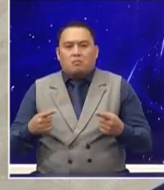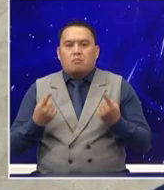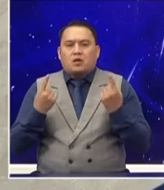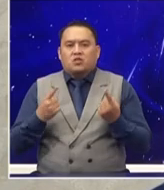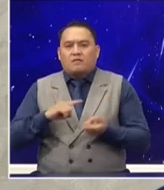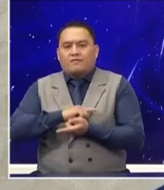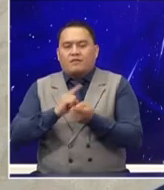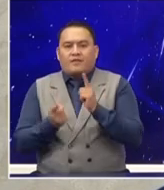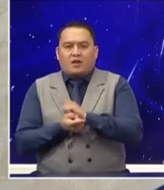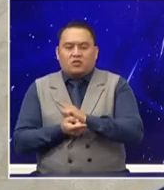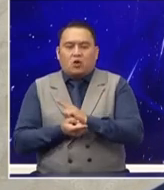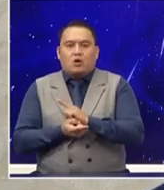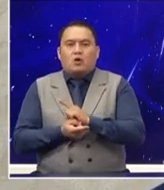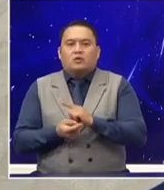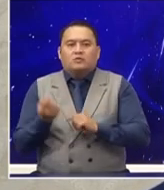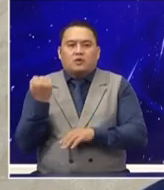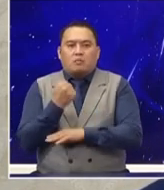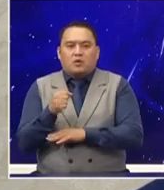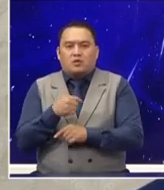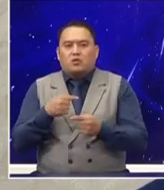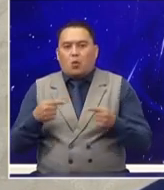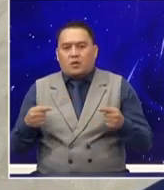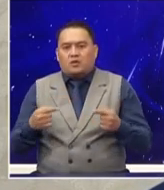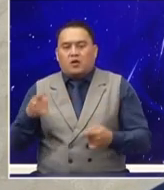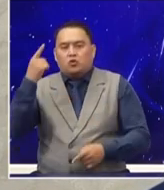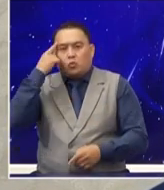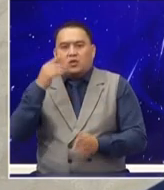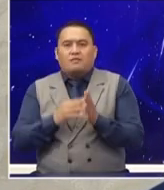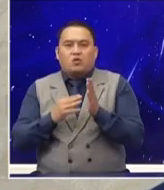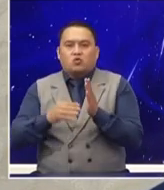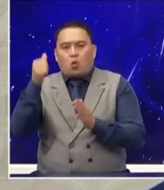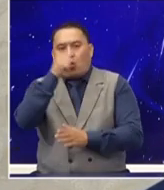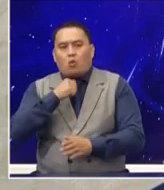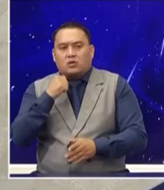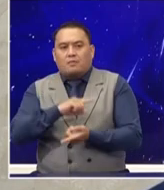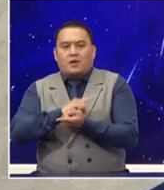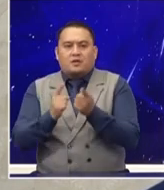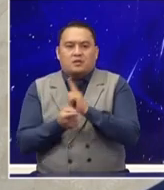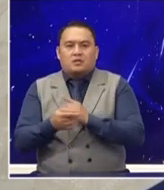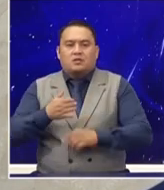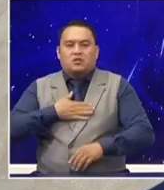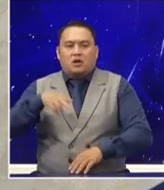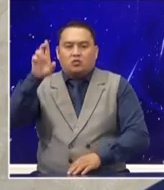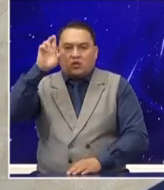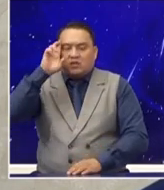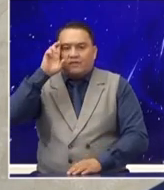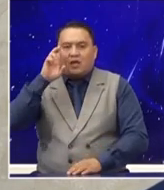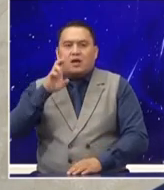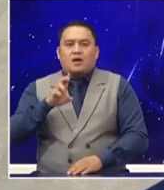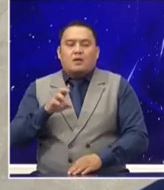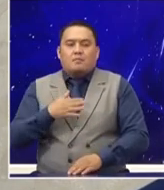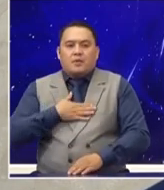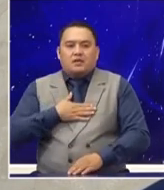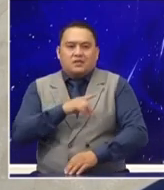глобальных вызовов времени. Преодолели столько преград. Считаю, что 90-е годы были переломными для нашей страны. И без